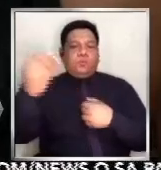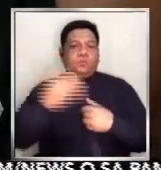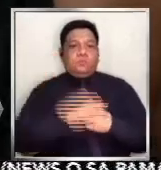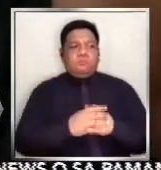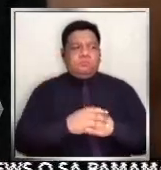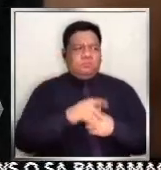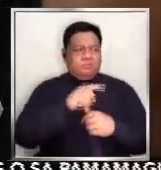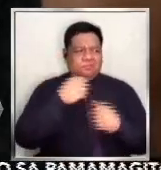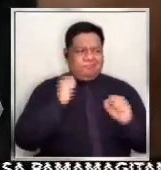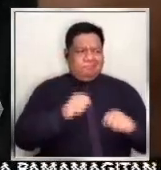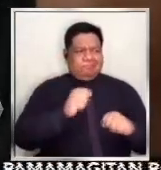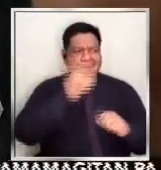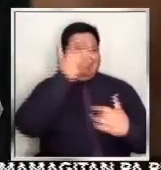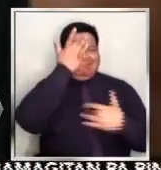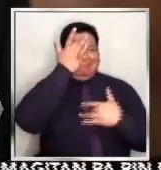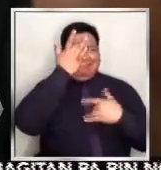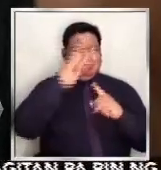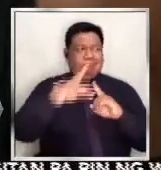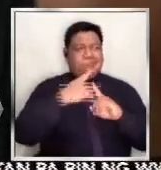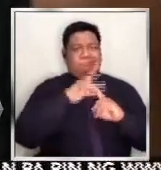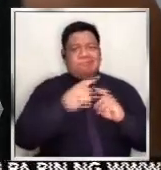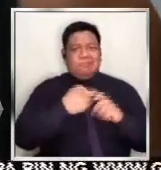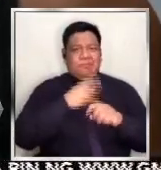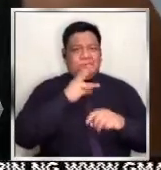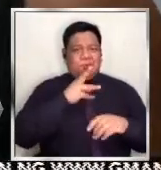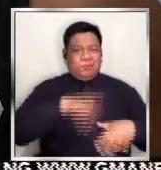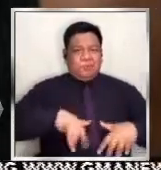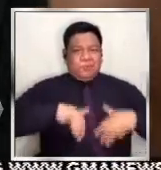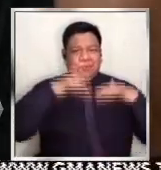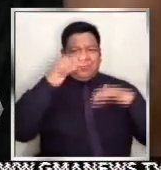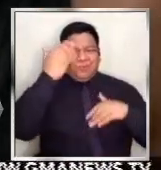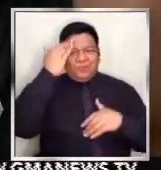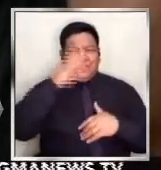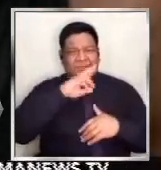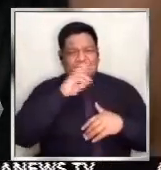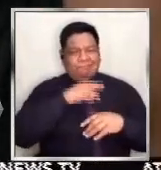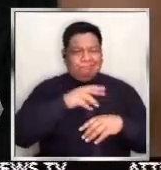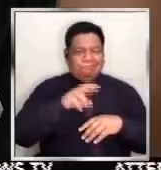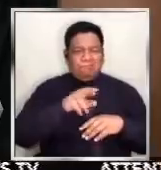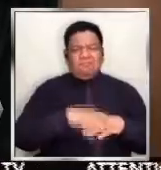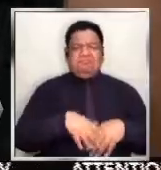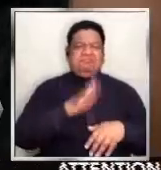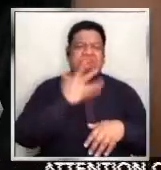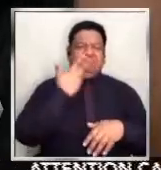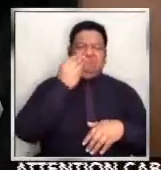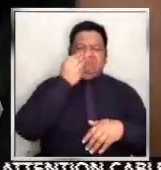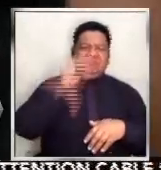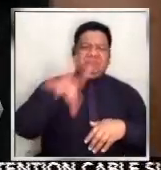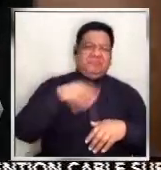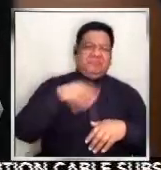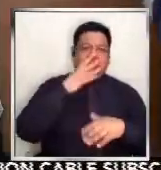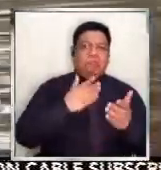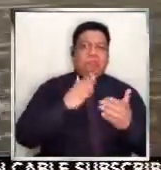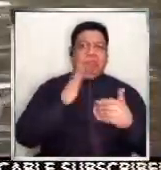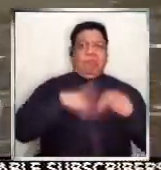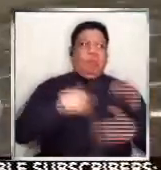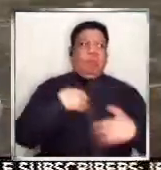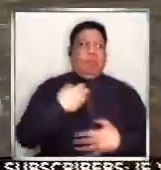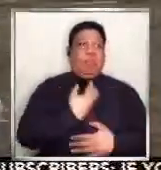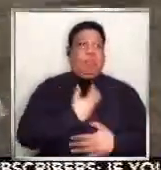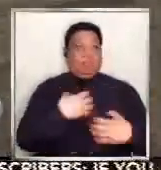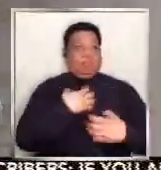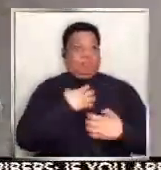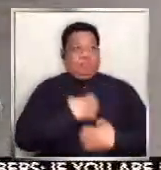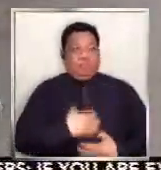pwedeng makuha mula sa baha, yung leptospirosis. Wala, di mo naiintindihan yun. Kesa magutom kayo, di intindihan po ba yun? Ang iba